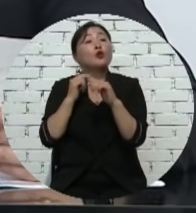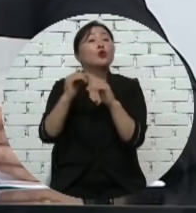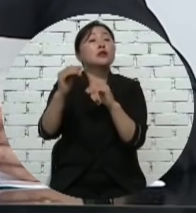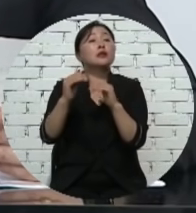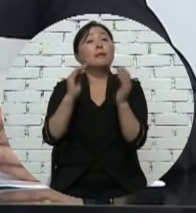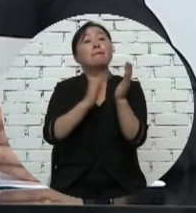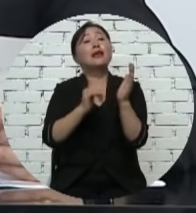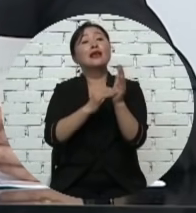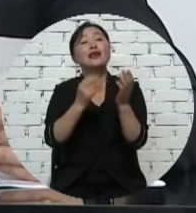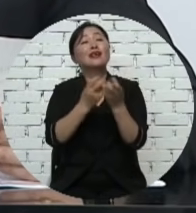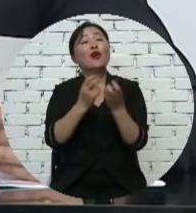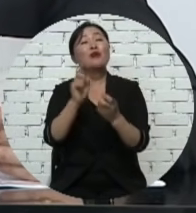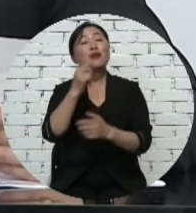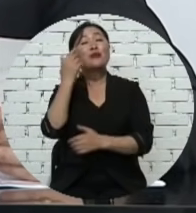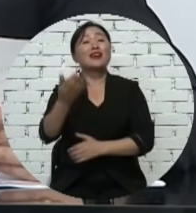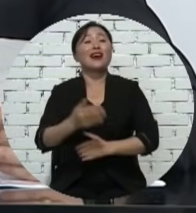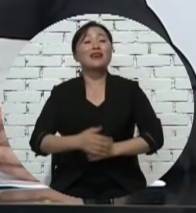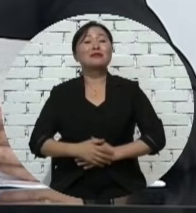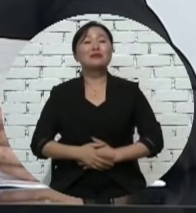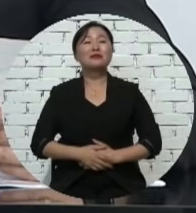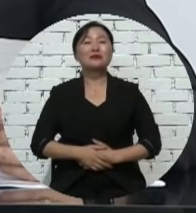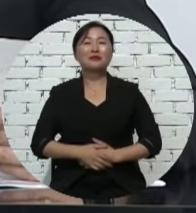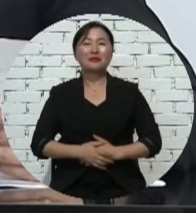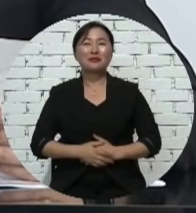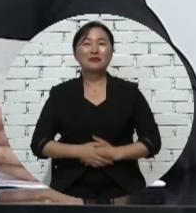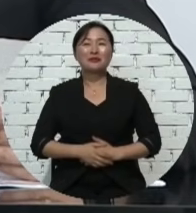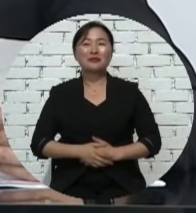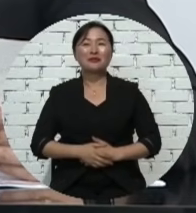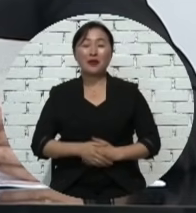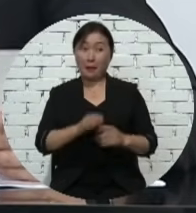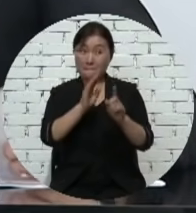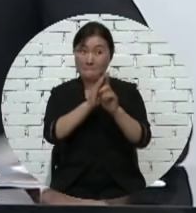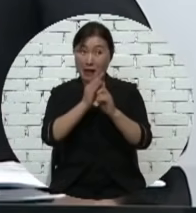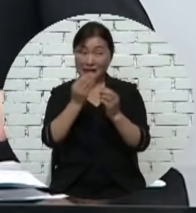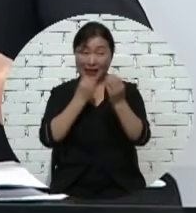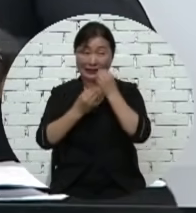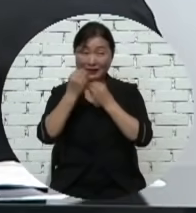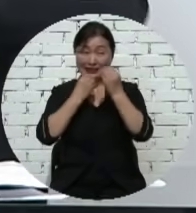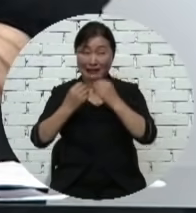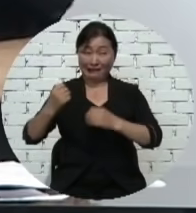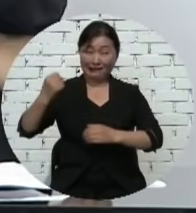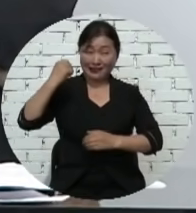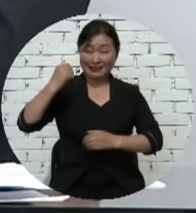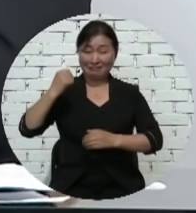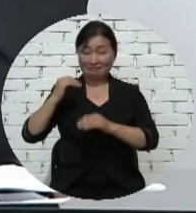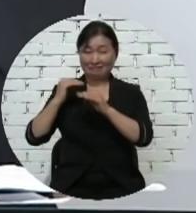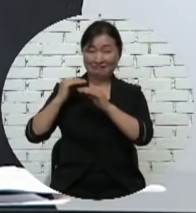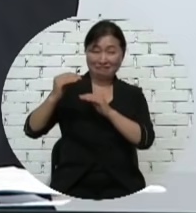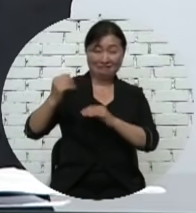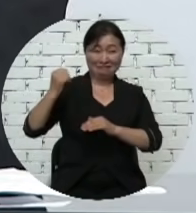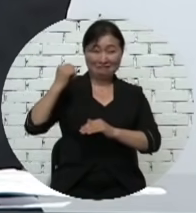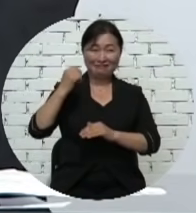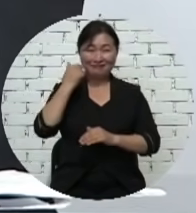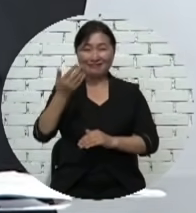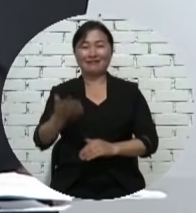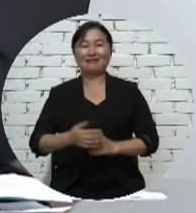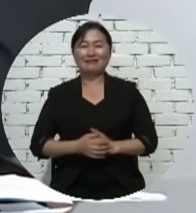뭡니까? 라는 질문이 있습니다. 마늘 많이 드셔서 체력을 유지하시면 고추도